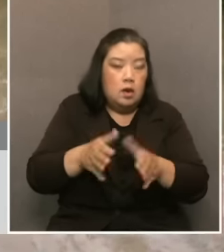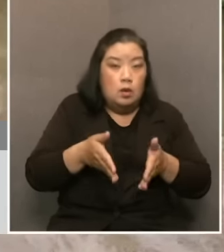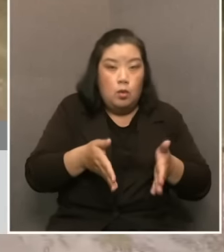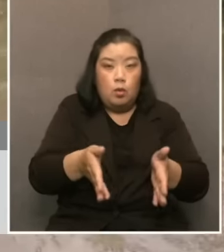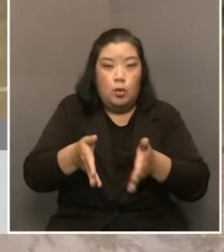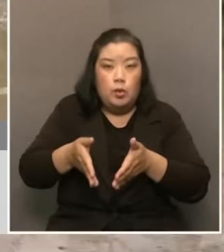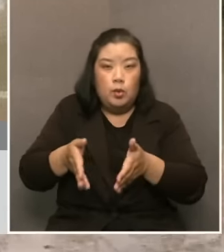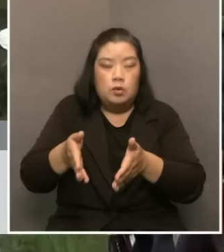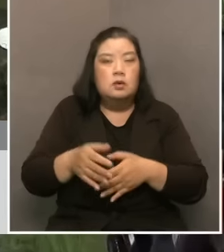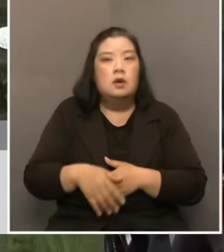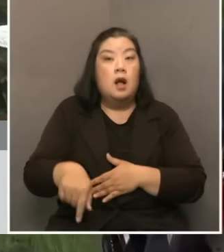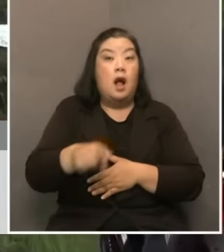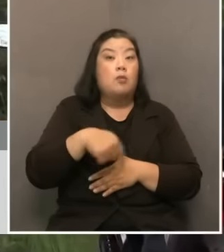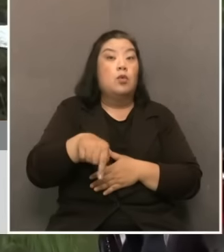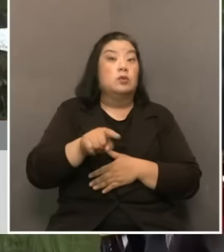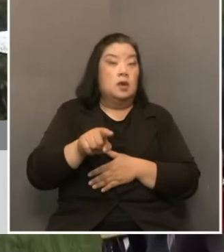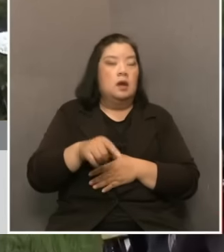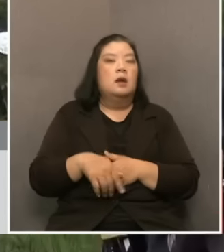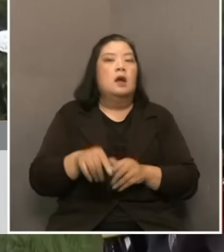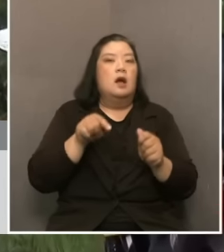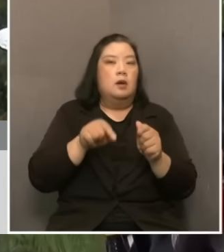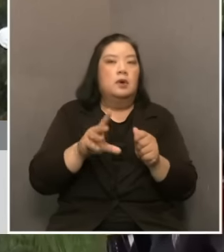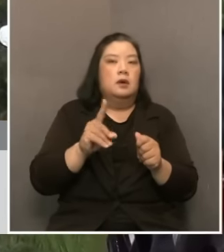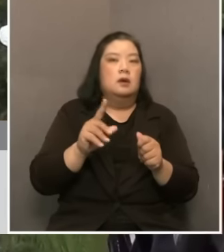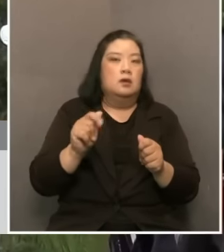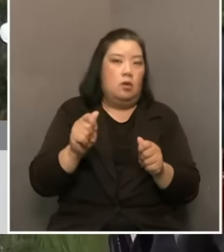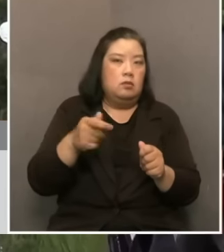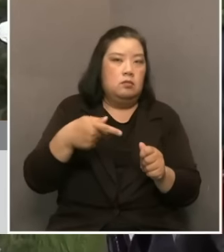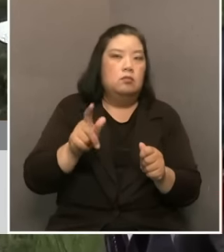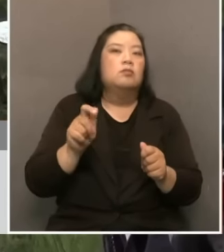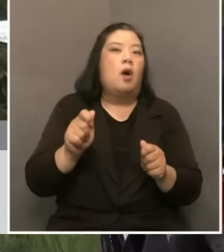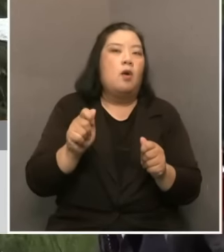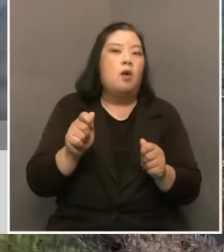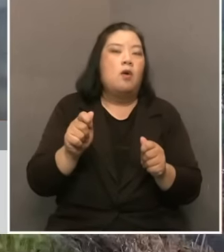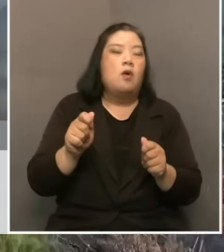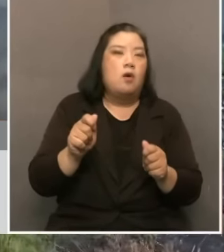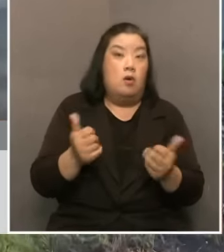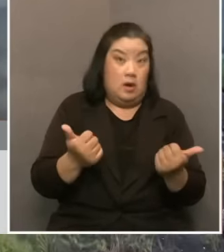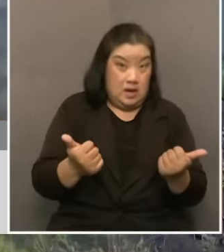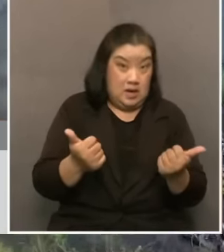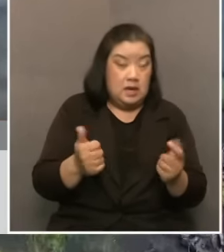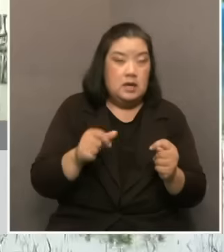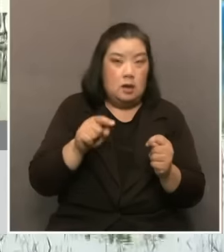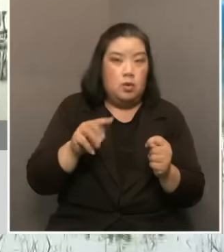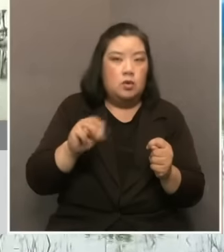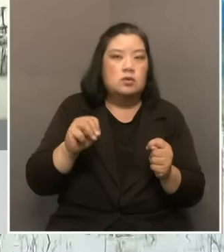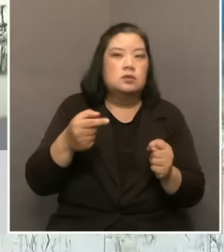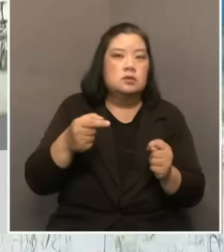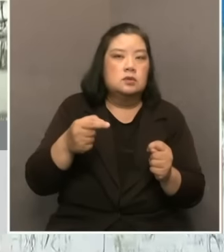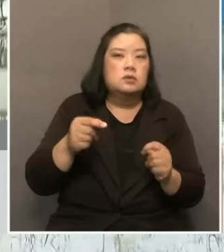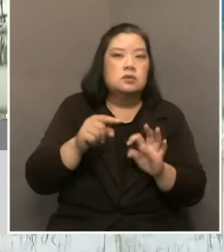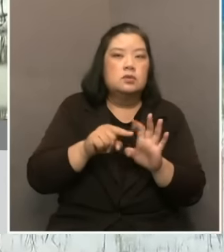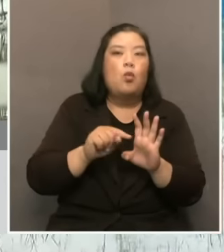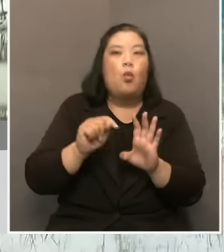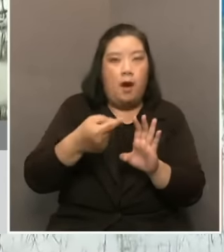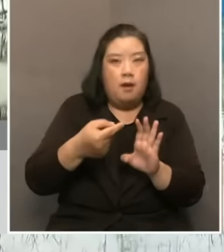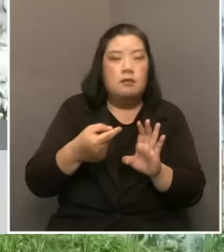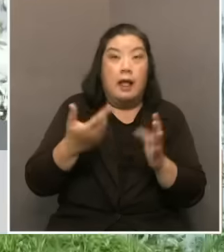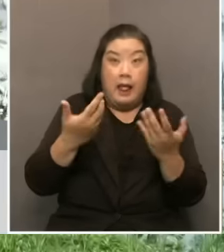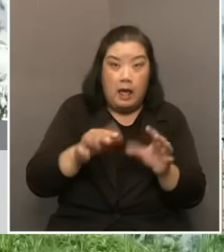บ้านในพื้นที่บ้านดอนปอและบ้านชัยบาดาลตำบลโนนสว่างระดับน้ำบางจุดเนี่ยสูงกว่า 1